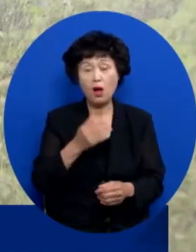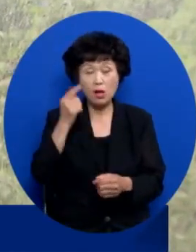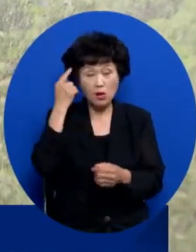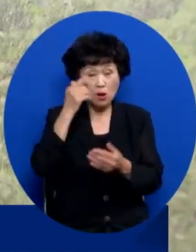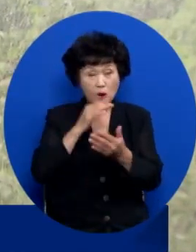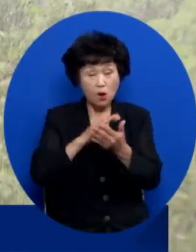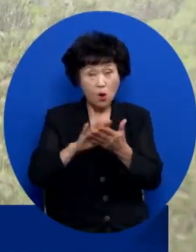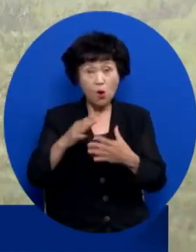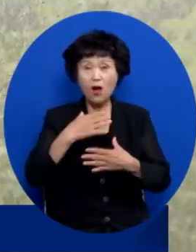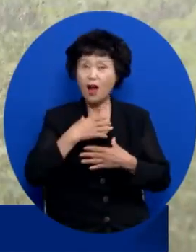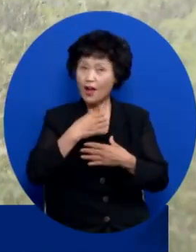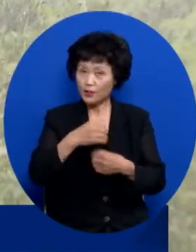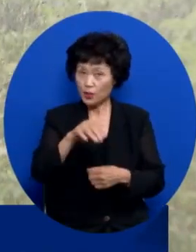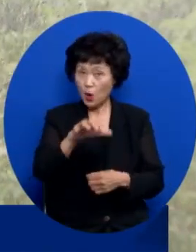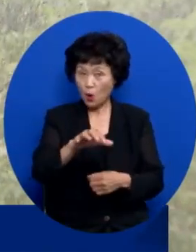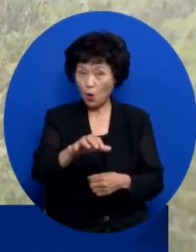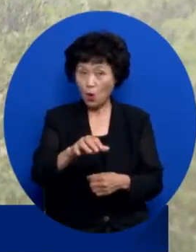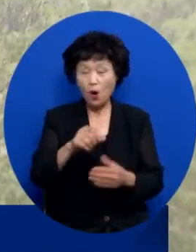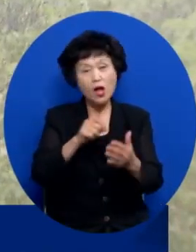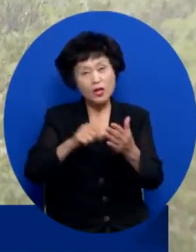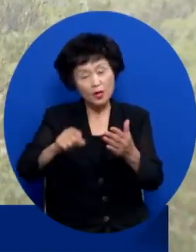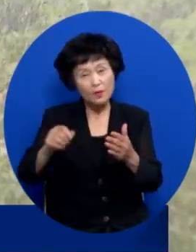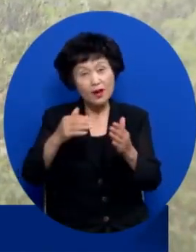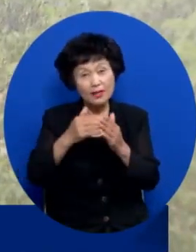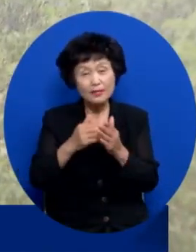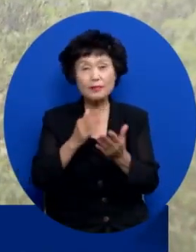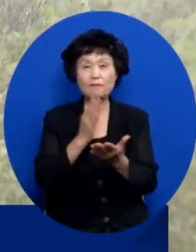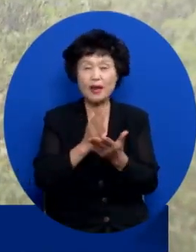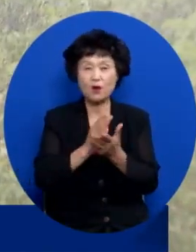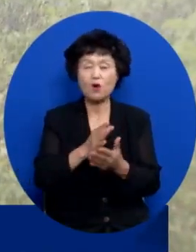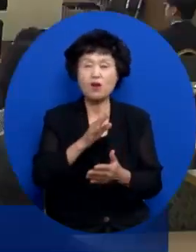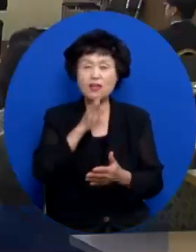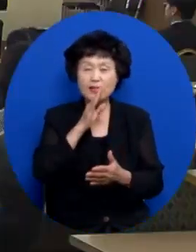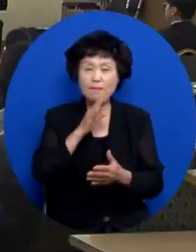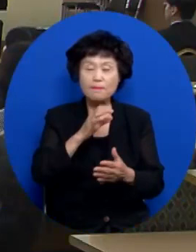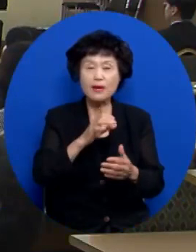쾌적하고 안전하잖아요. 서명으로 끝나지 않고 현실화가 돼서.